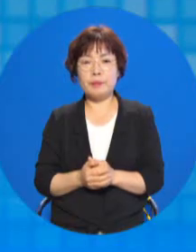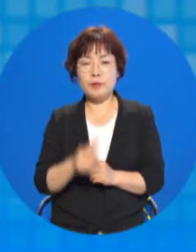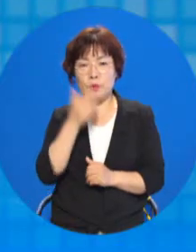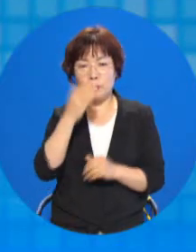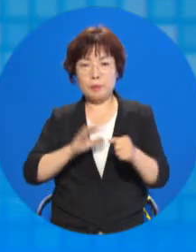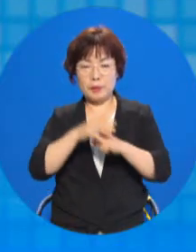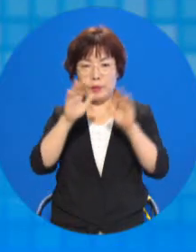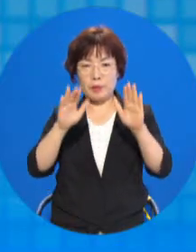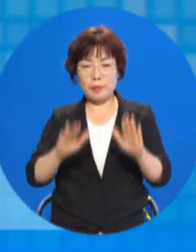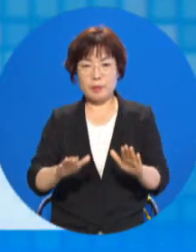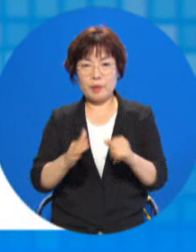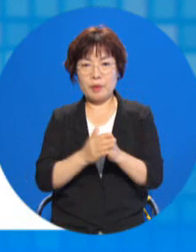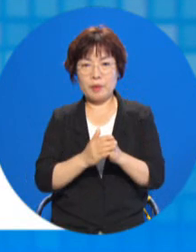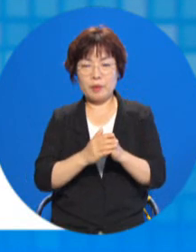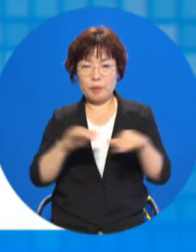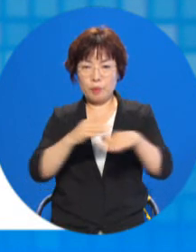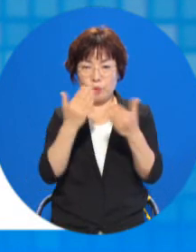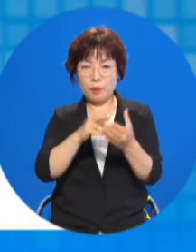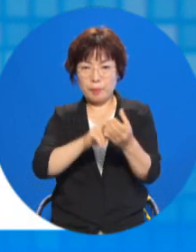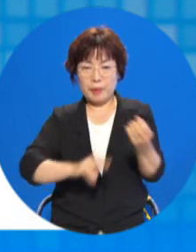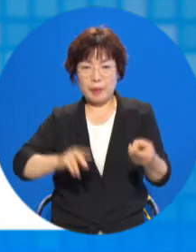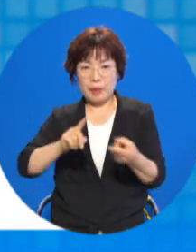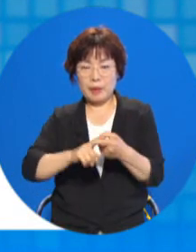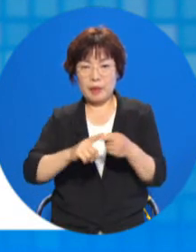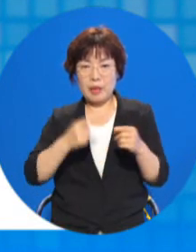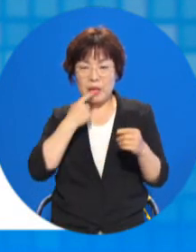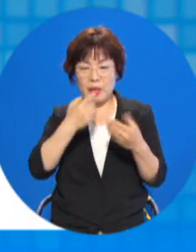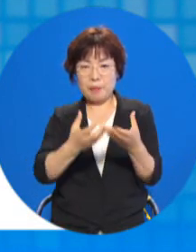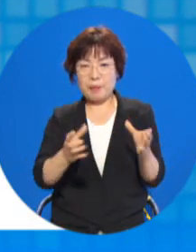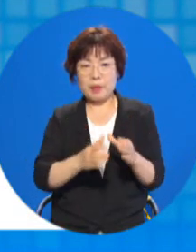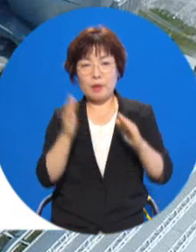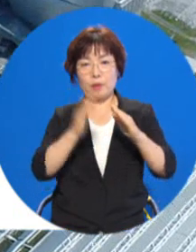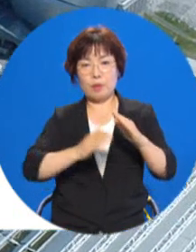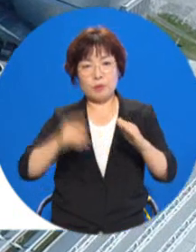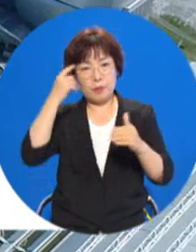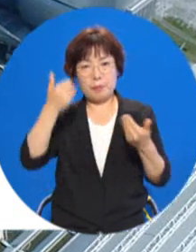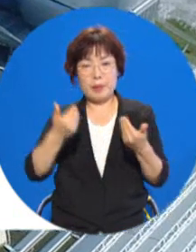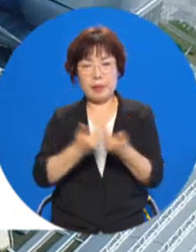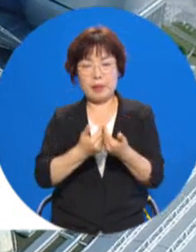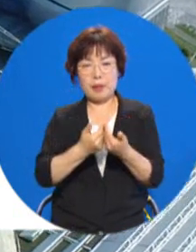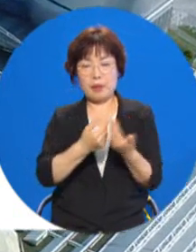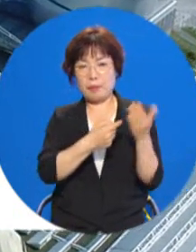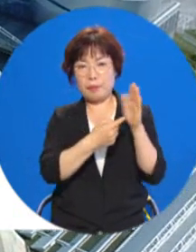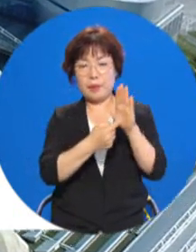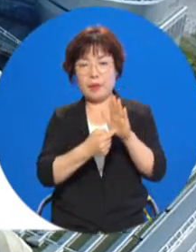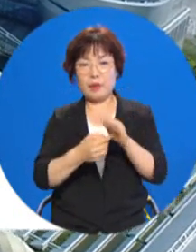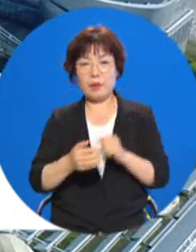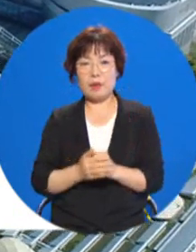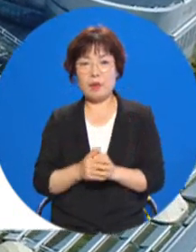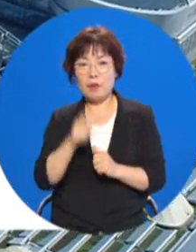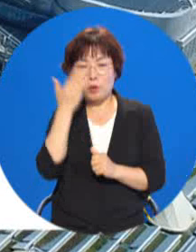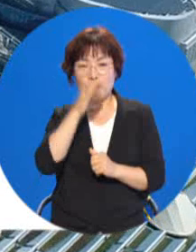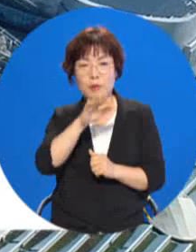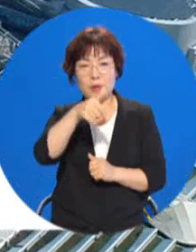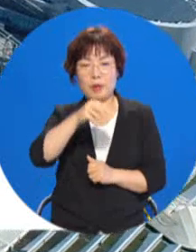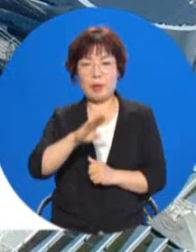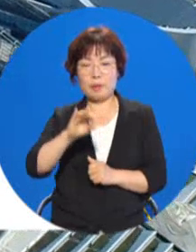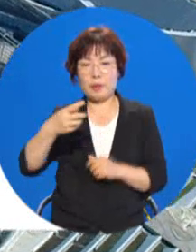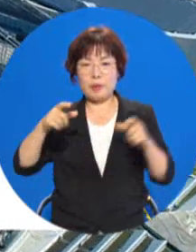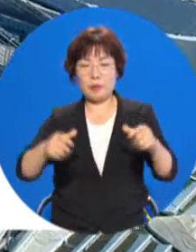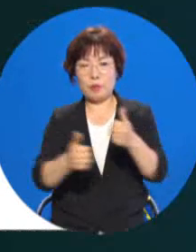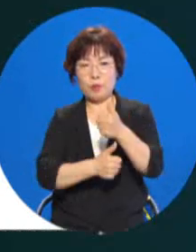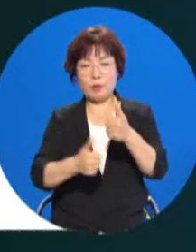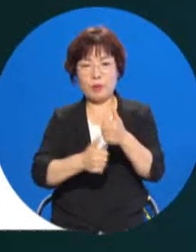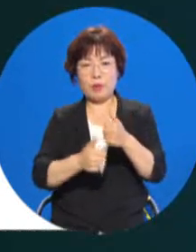여수 세계박람회장의 일괄 매각에 대해 민주당이 공식적으로 반대 입장을 표명했습니다. 민주당 여수 갑을 지역위원회